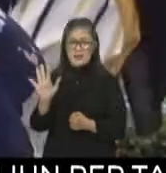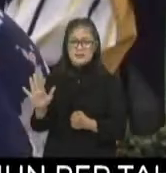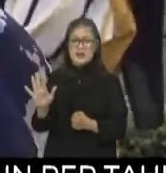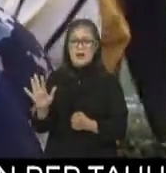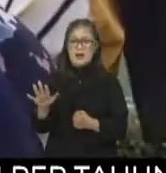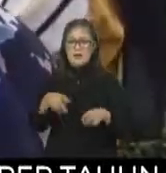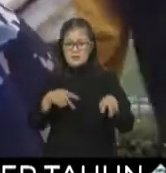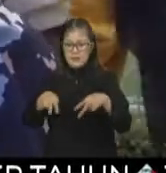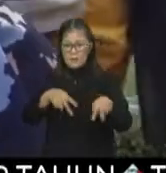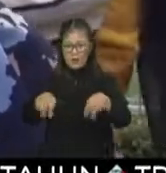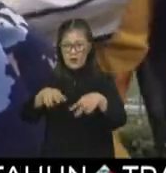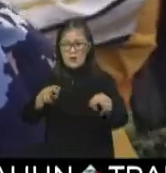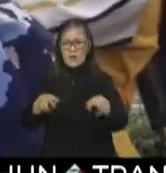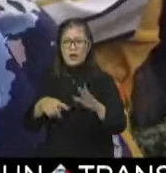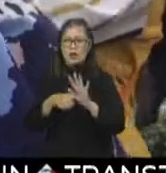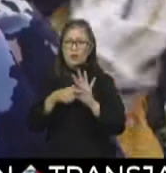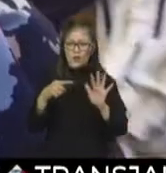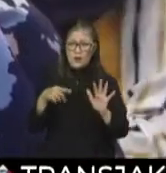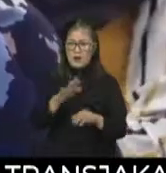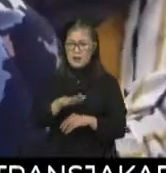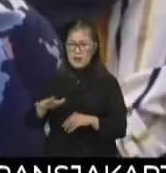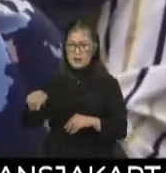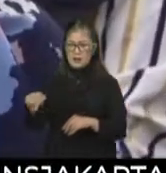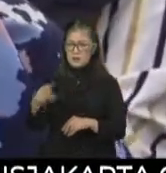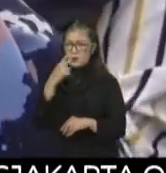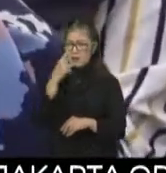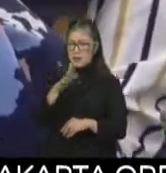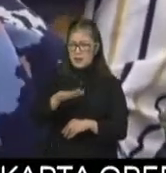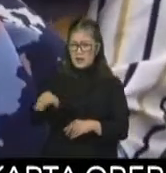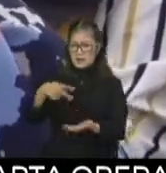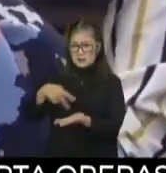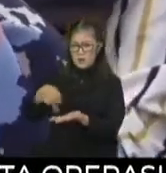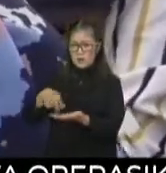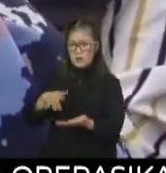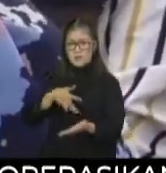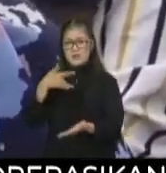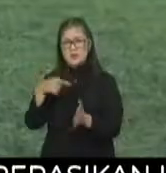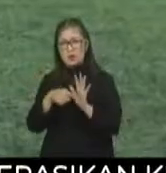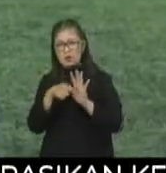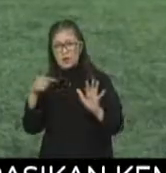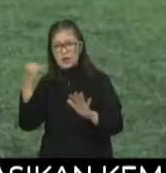Iya, kurang ya kayaknya anak-anak. Dia cuma ngeliat anak-anak main aja sih, menurut aku kurang. Jadi belum dapat ilmunya banyak.